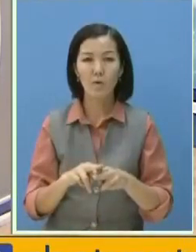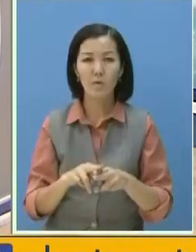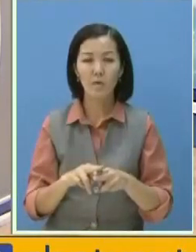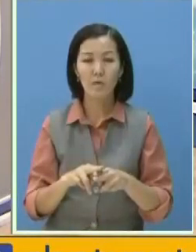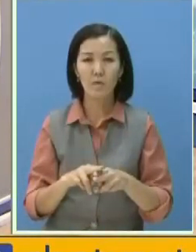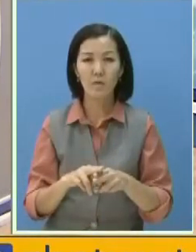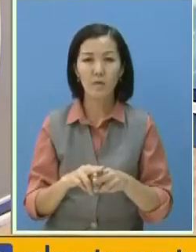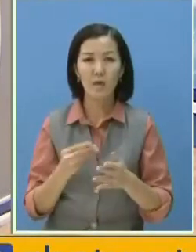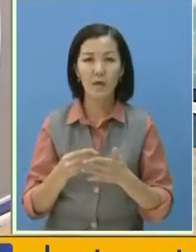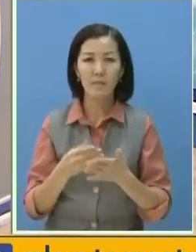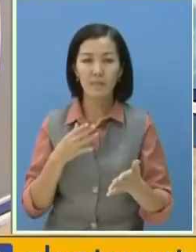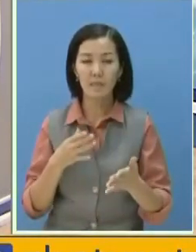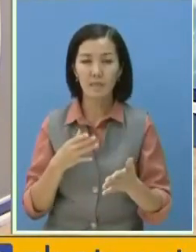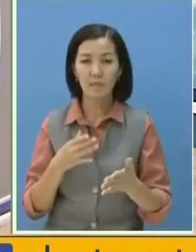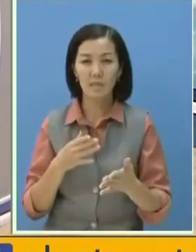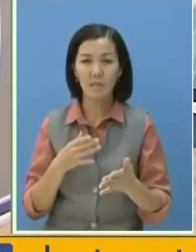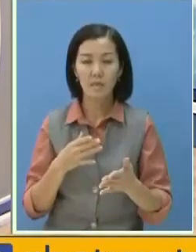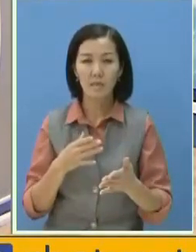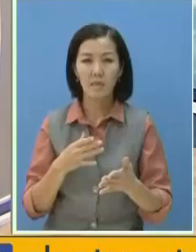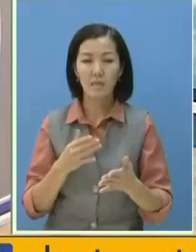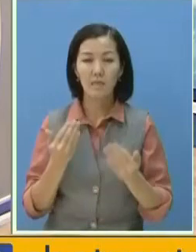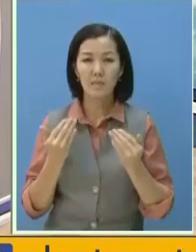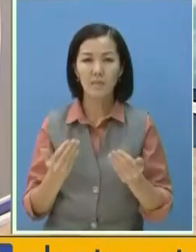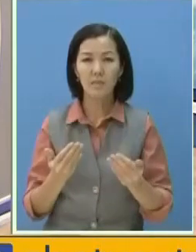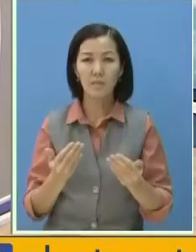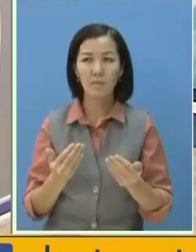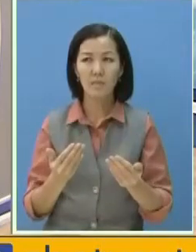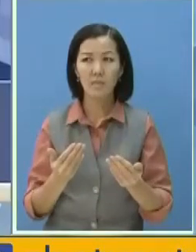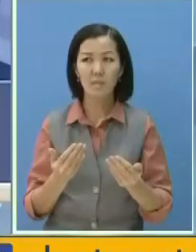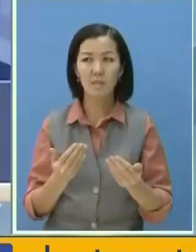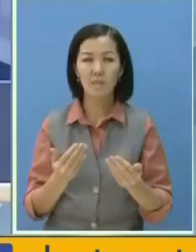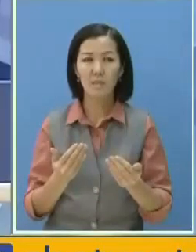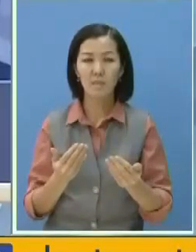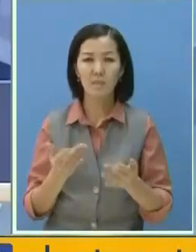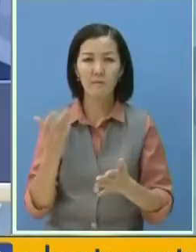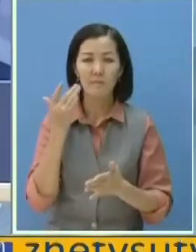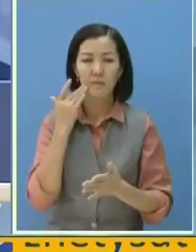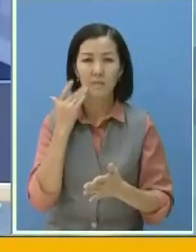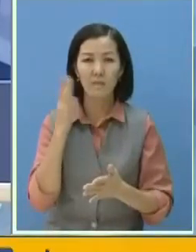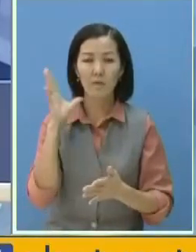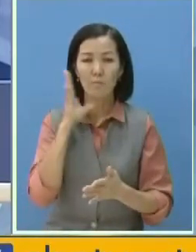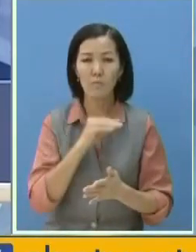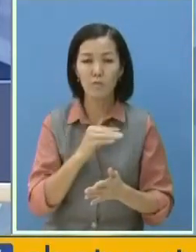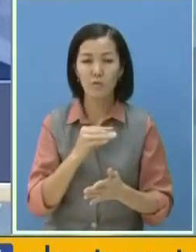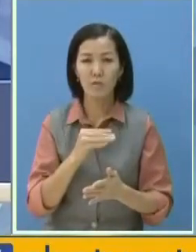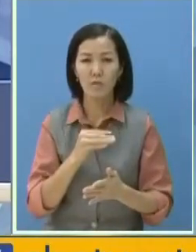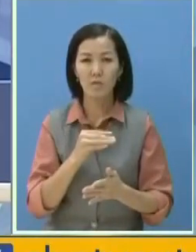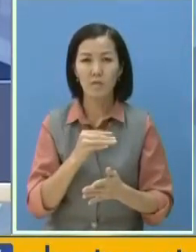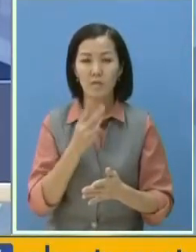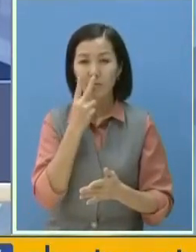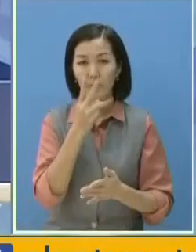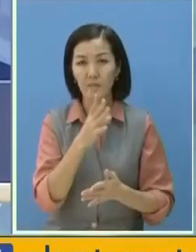оценку. Значит, это все сейчас есть в открытом доступе, и всегда это можно посмотреть,